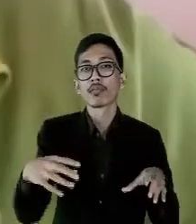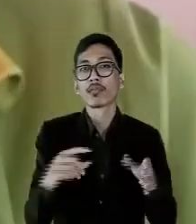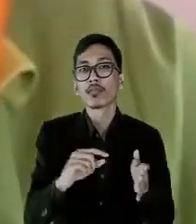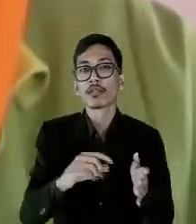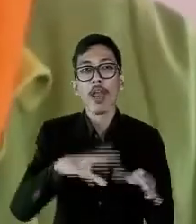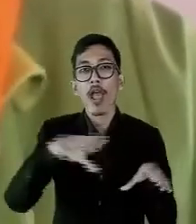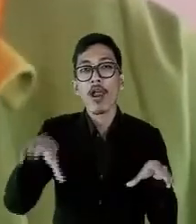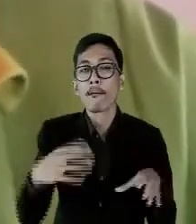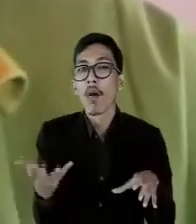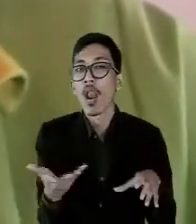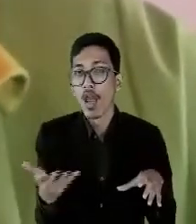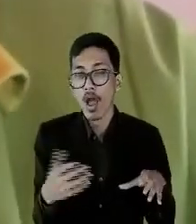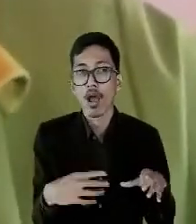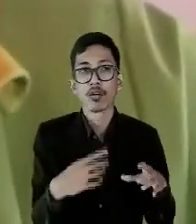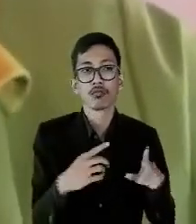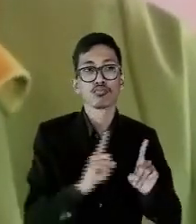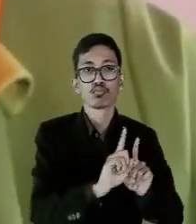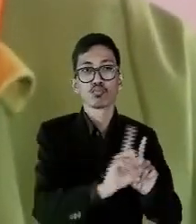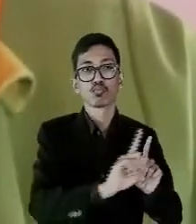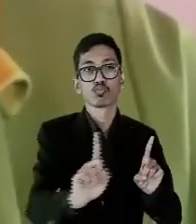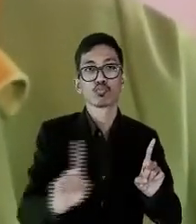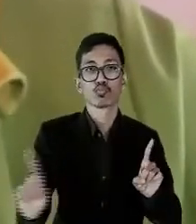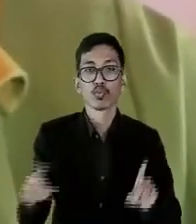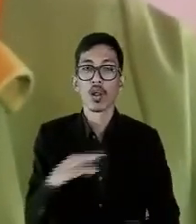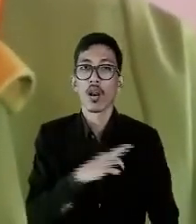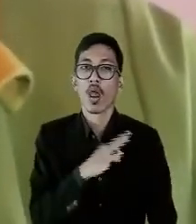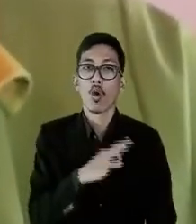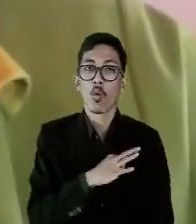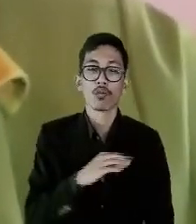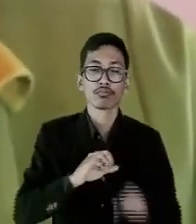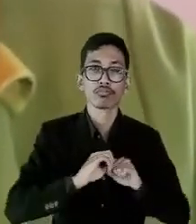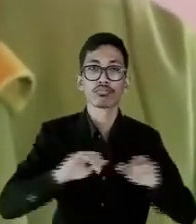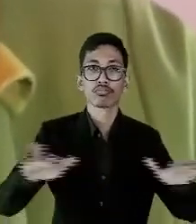sudah mencapai kurang lebih masker itu